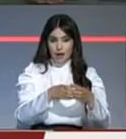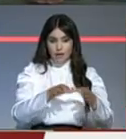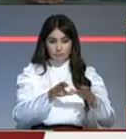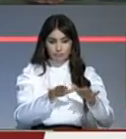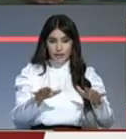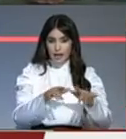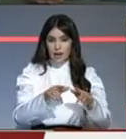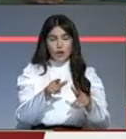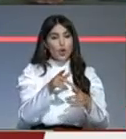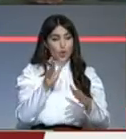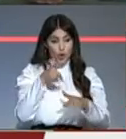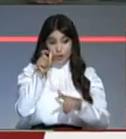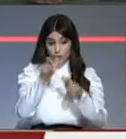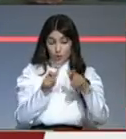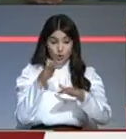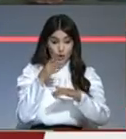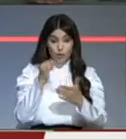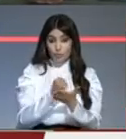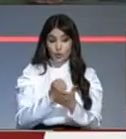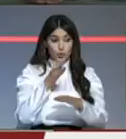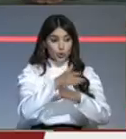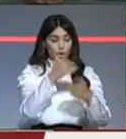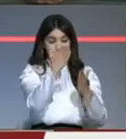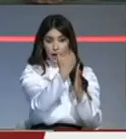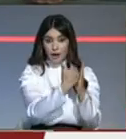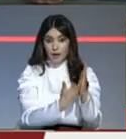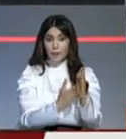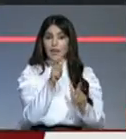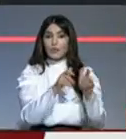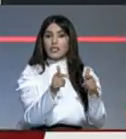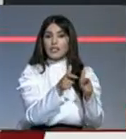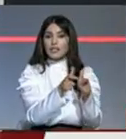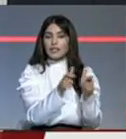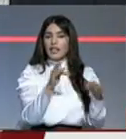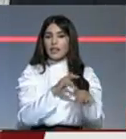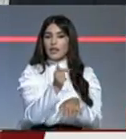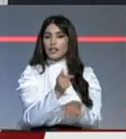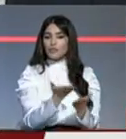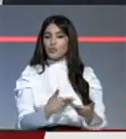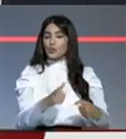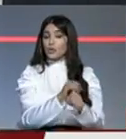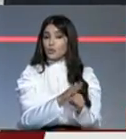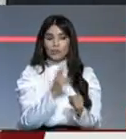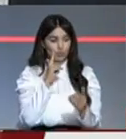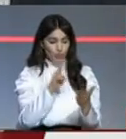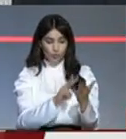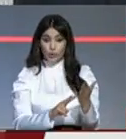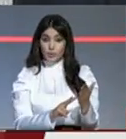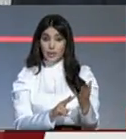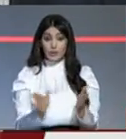يدخلوا البنوك ويشوفوا القائمه مثل المؤسسات المدرب واللي طلبت من الدوله بحكم انه المؤسسات البنكيه